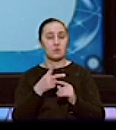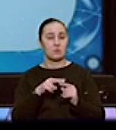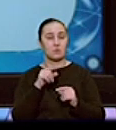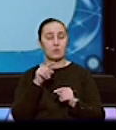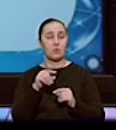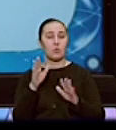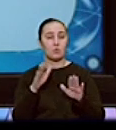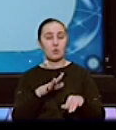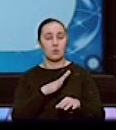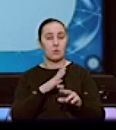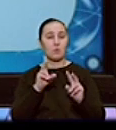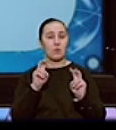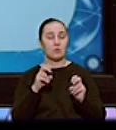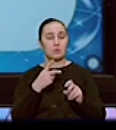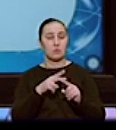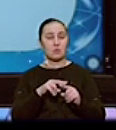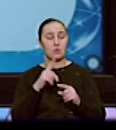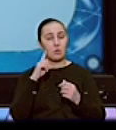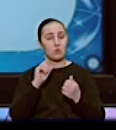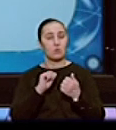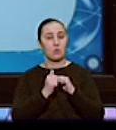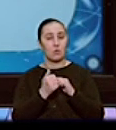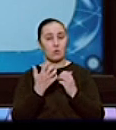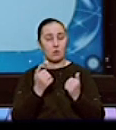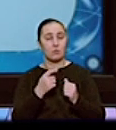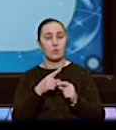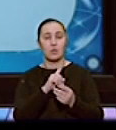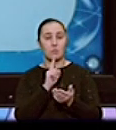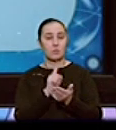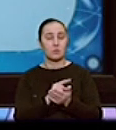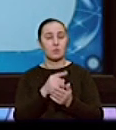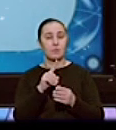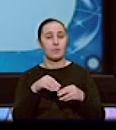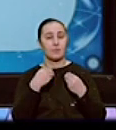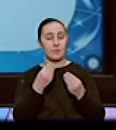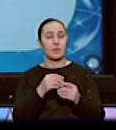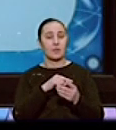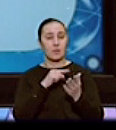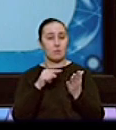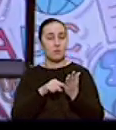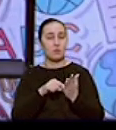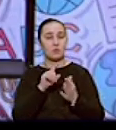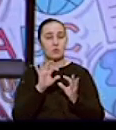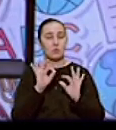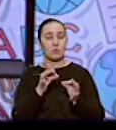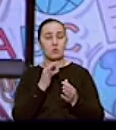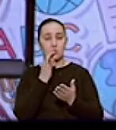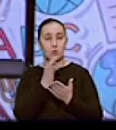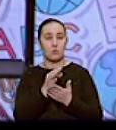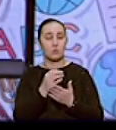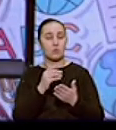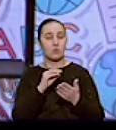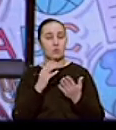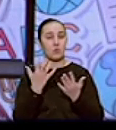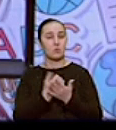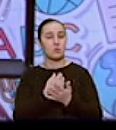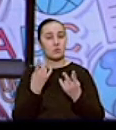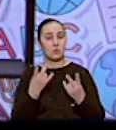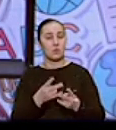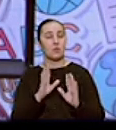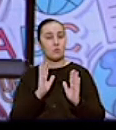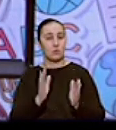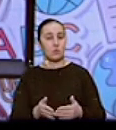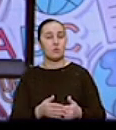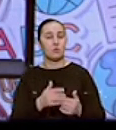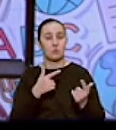esa o'tilgan mavzularni yodga olib, albatta berilgan savollarga to'g'ri javobni topishingiz kerak